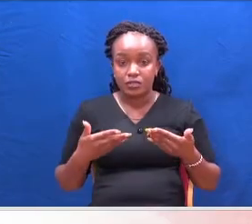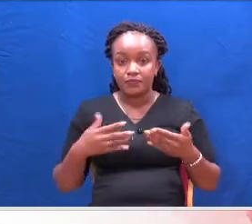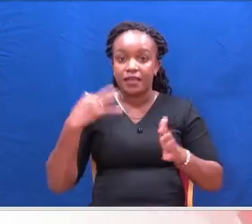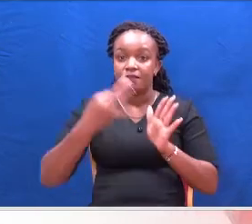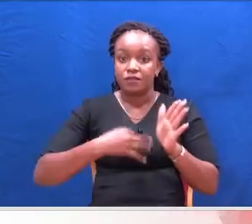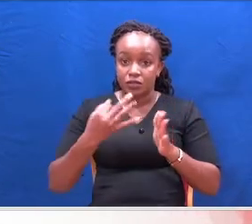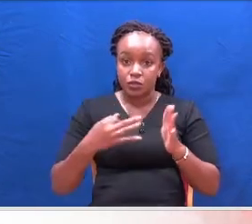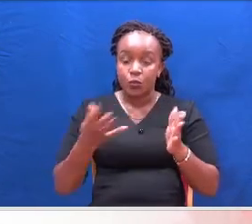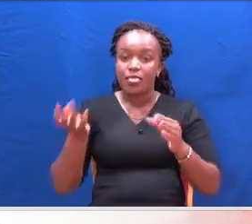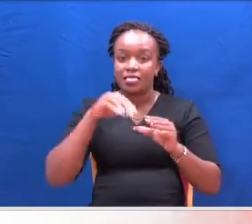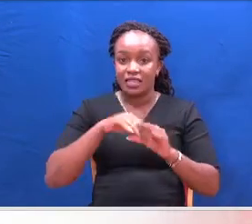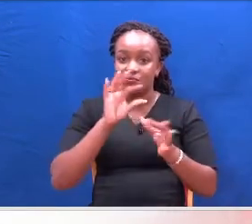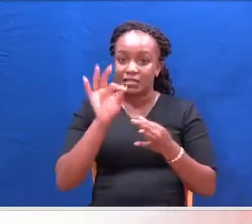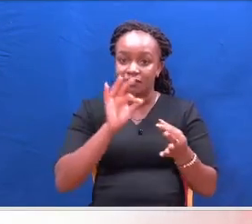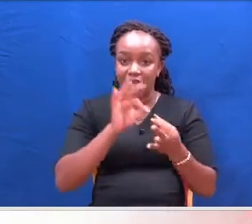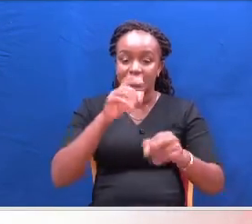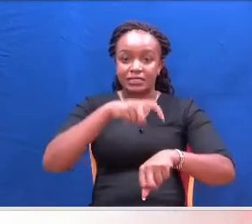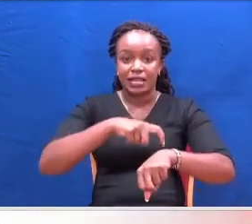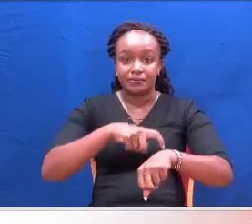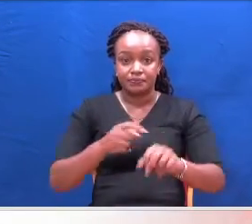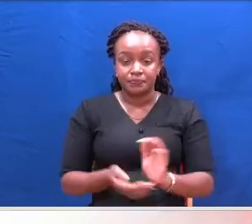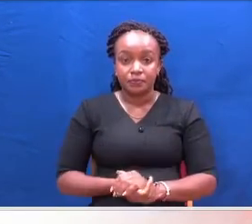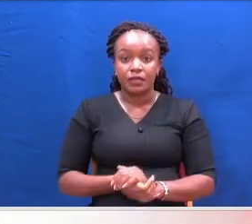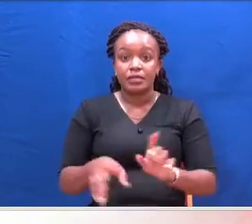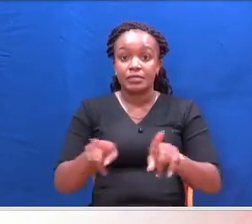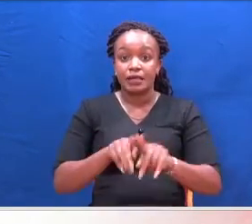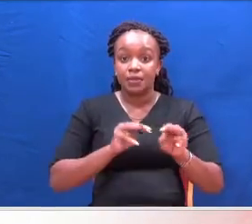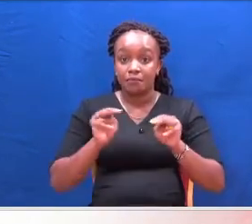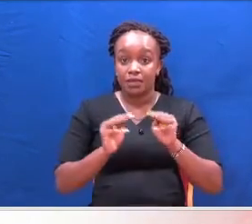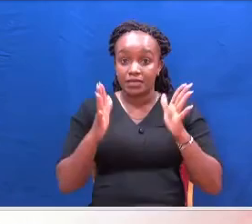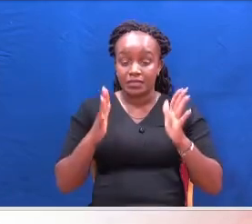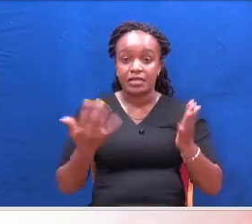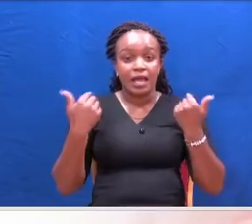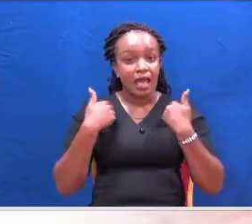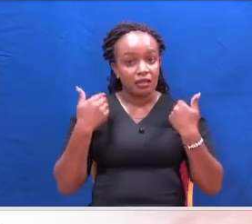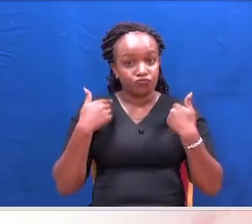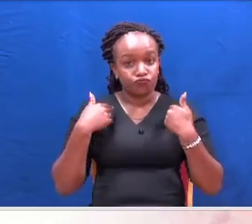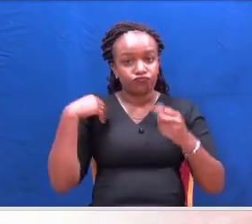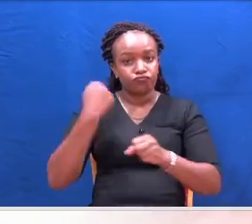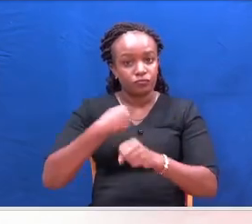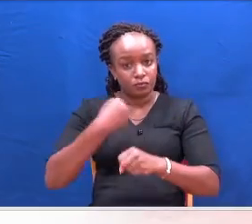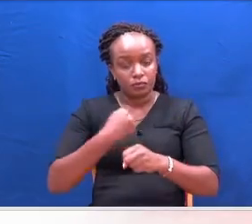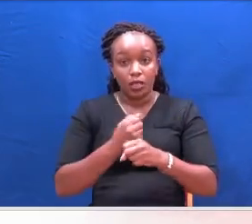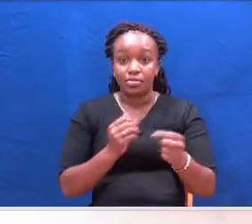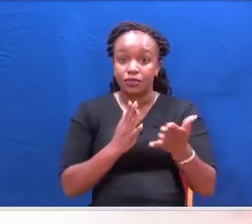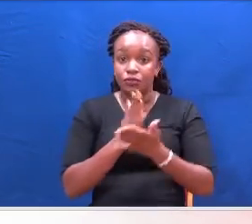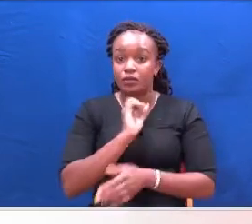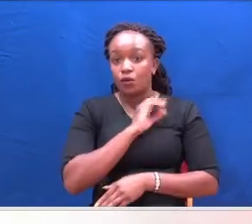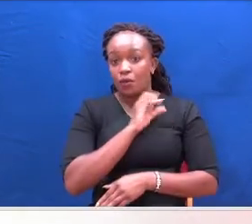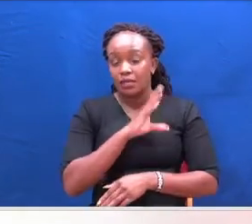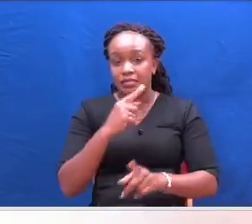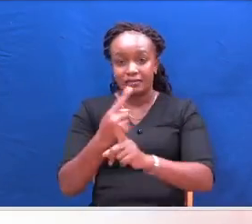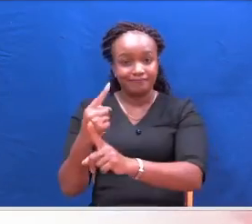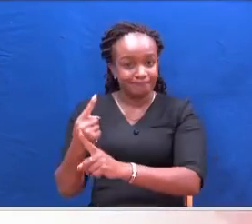period. Hata hivyo, usimamizi wa kampuni hiyo umetakiwa kuimarisha utendakazi wake kufuatia malalamishi ya mara kwa mara kutoka